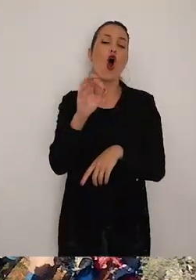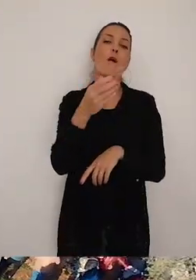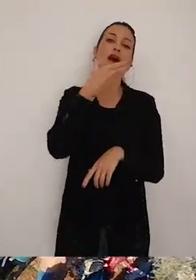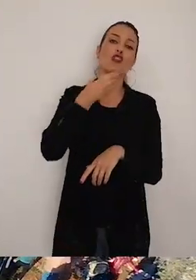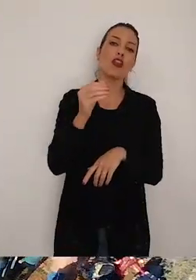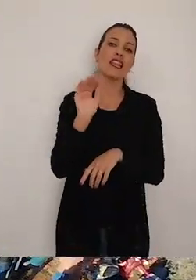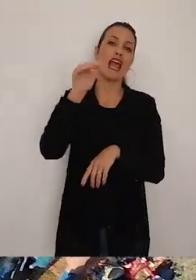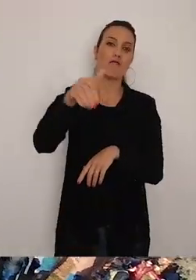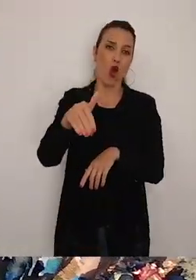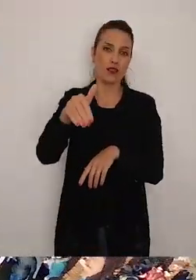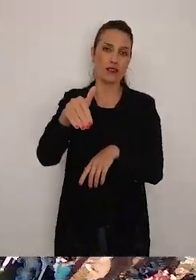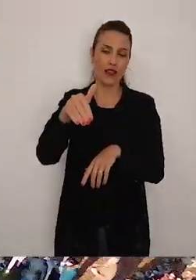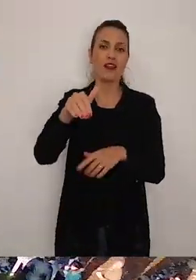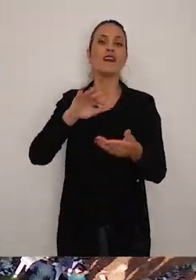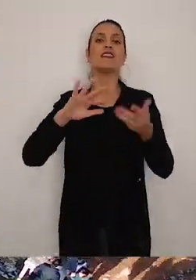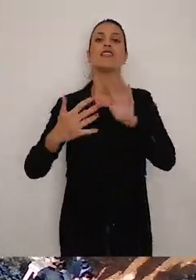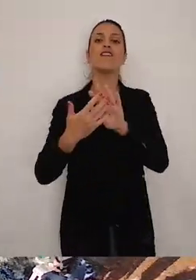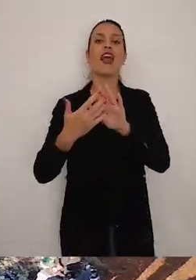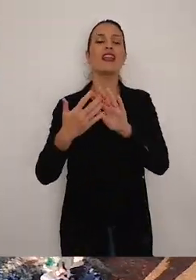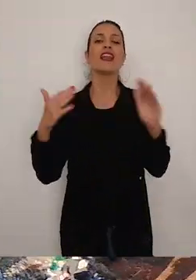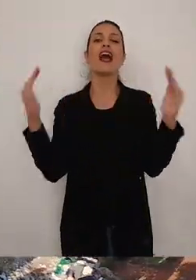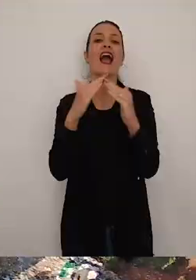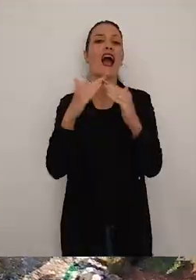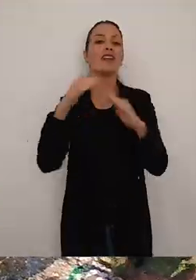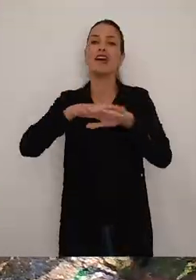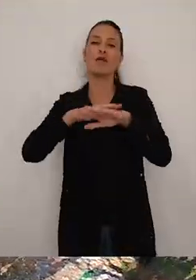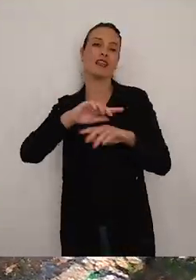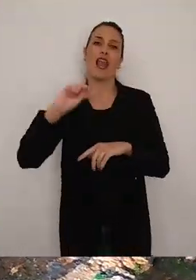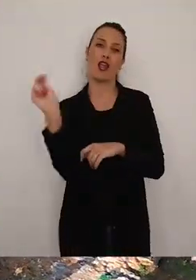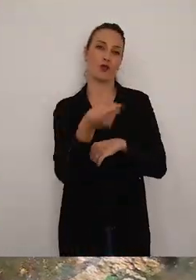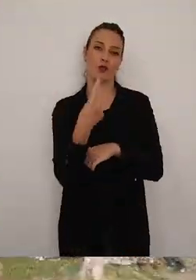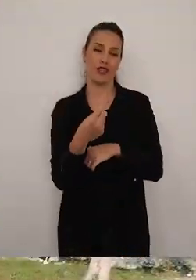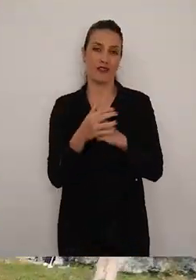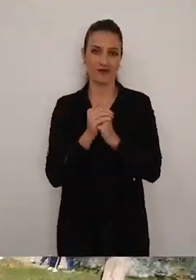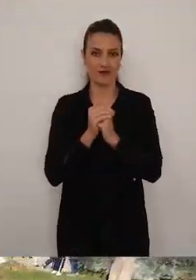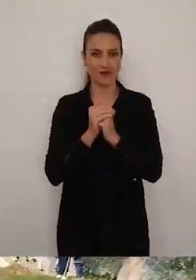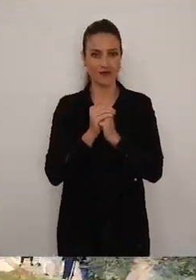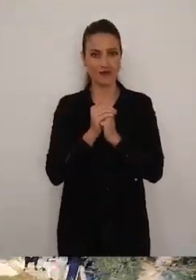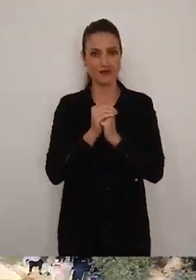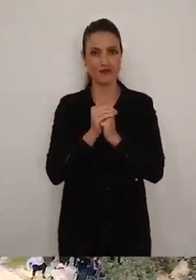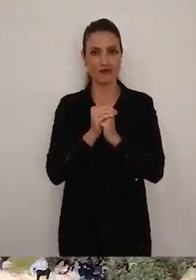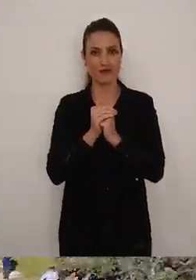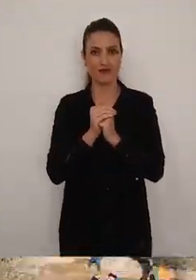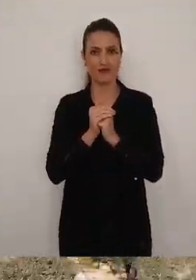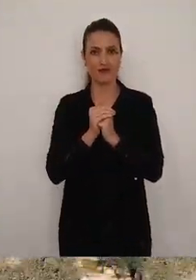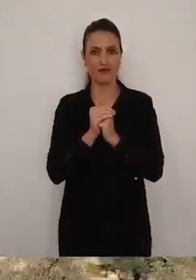del Monte, ne rappresenta la casa di tutti.